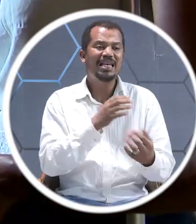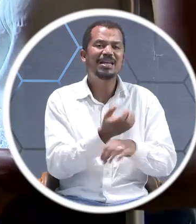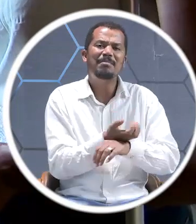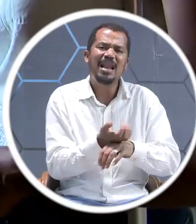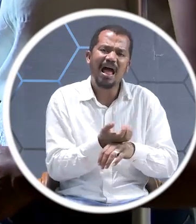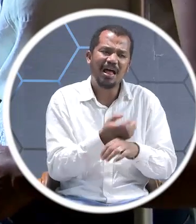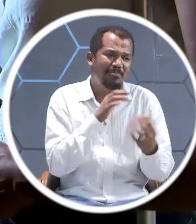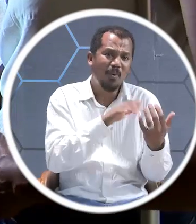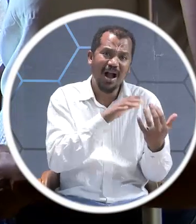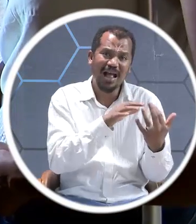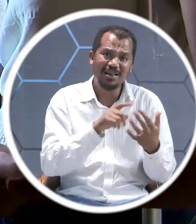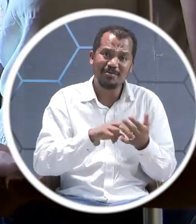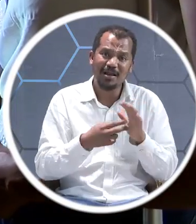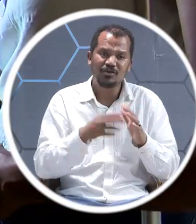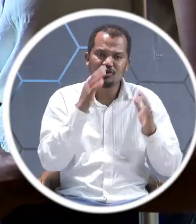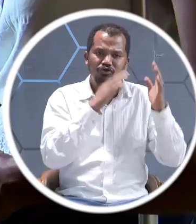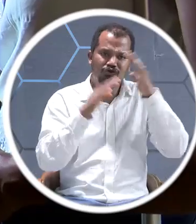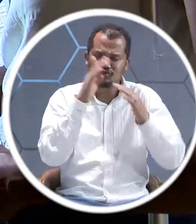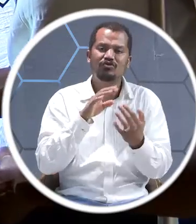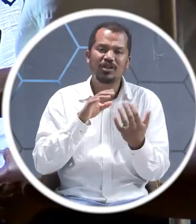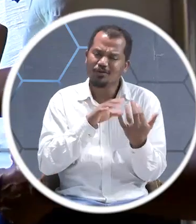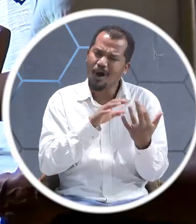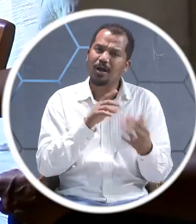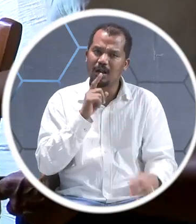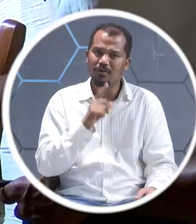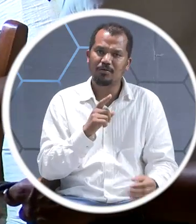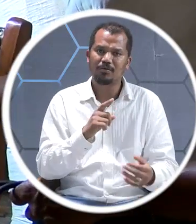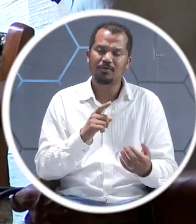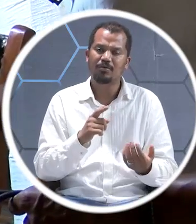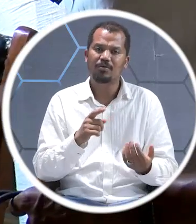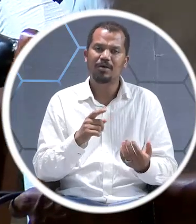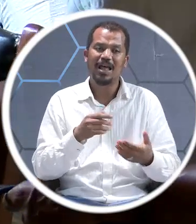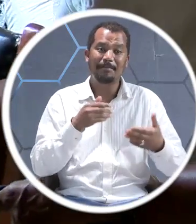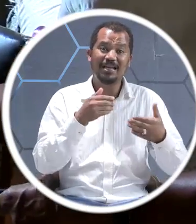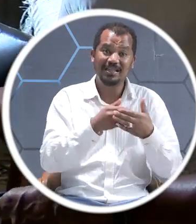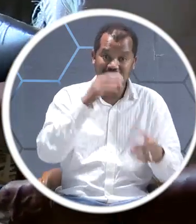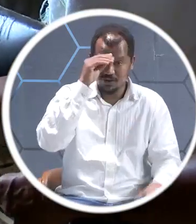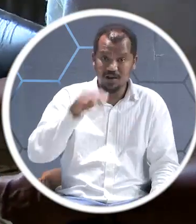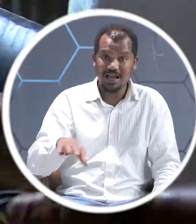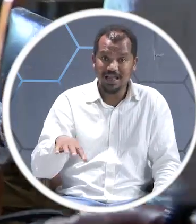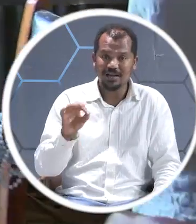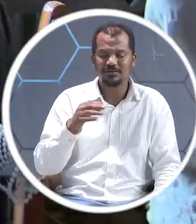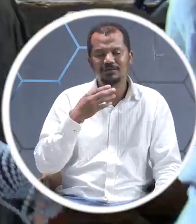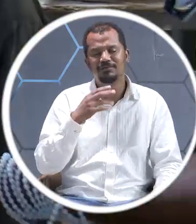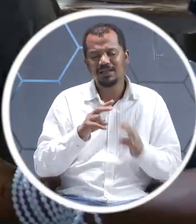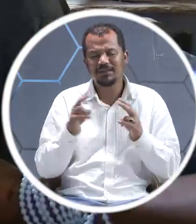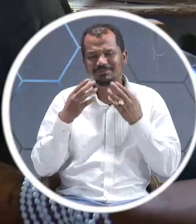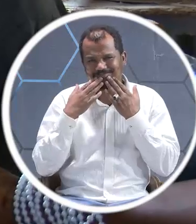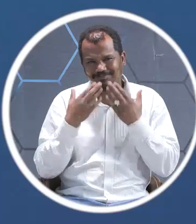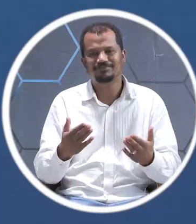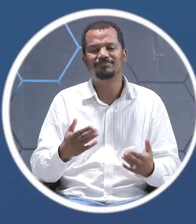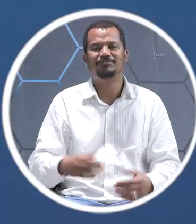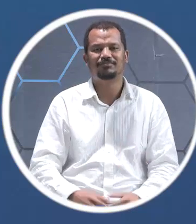لمنام مواجاسنل دمونی هستی گروم یه تو آگانو یه نگری هد میدرسلن تا گنجن باتم یه